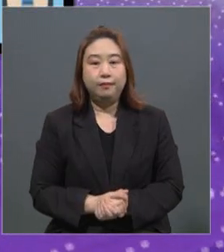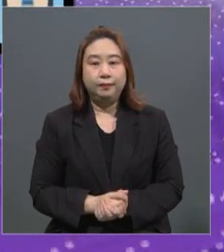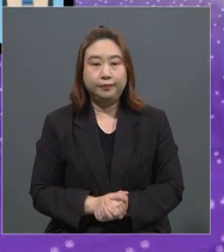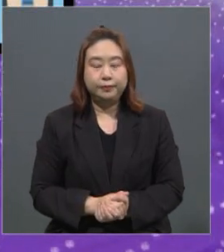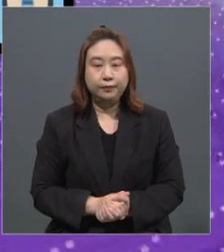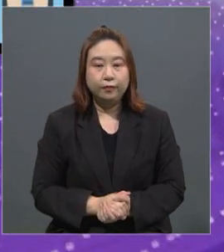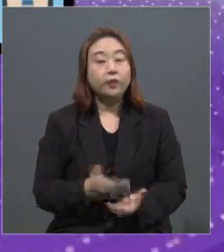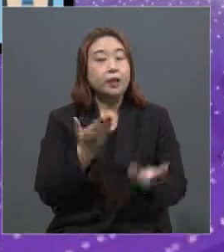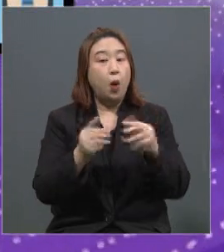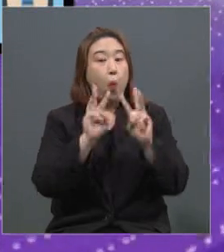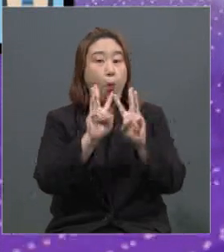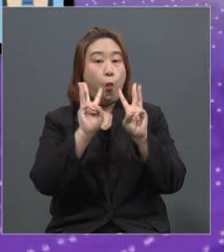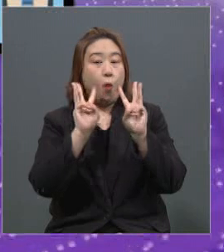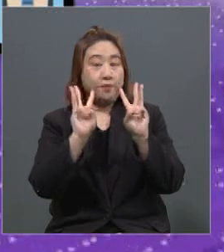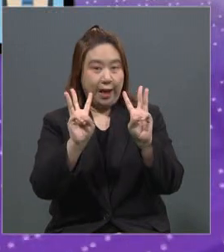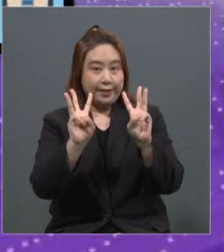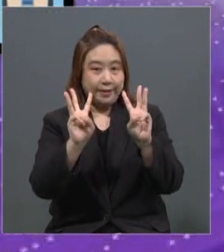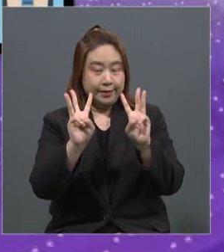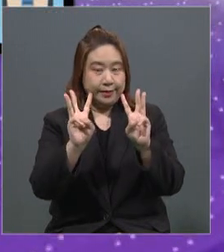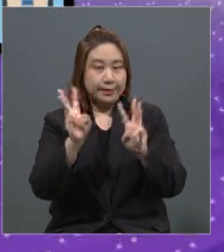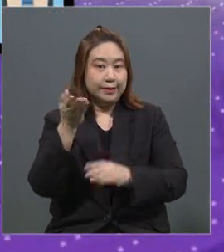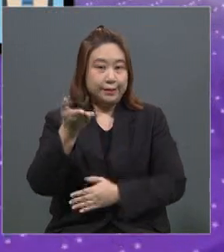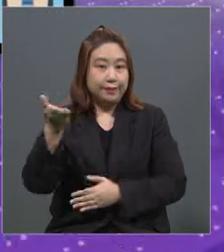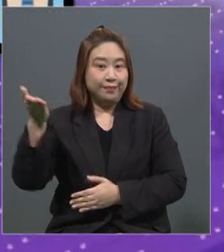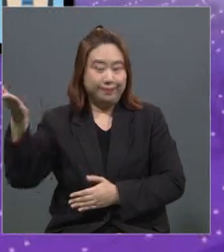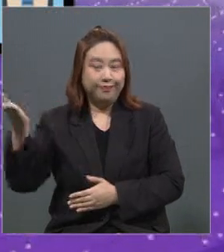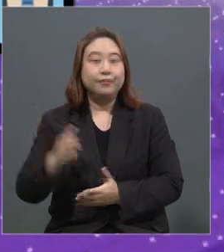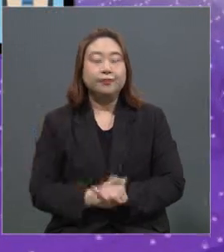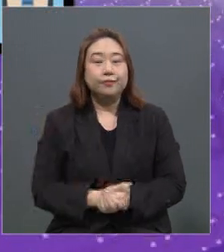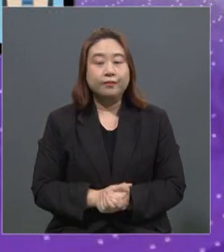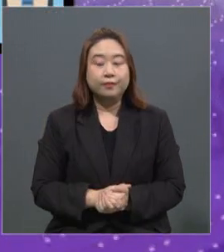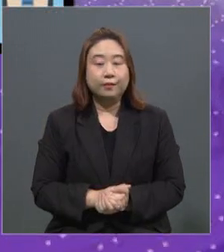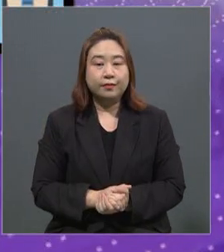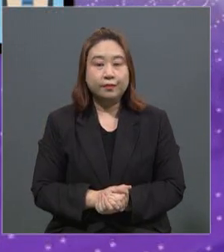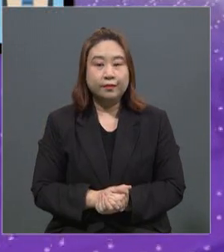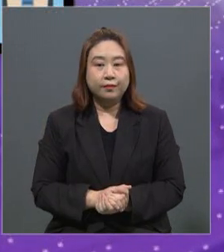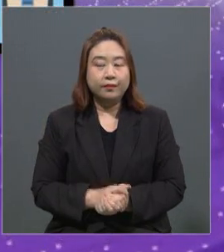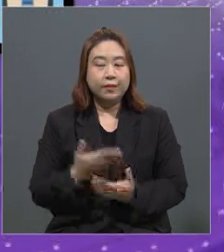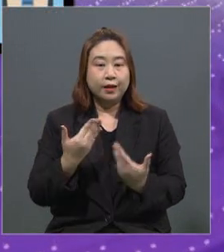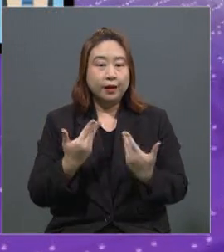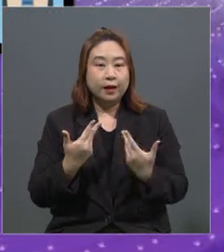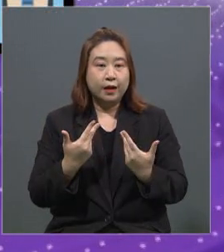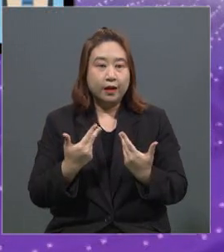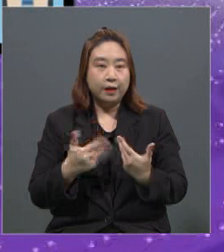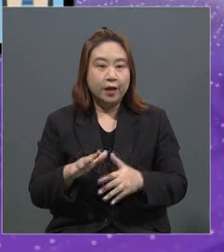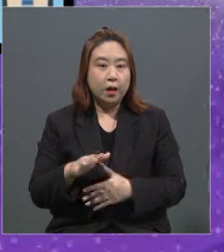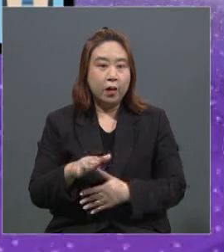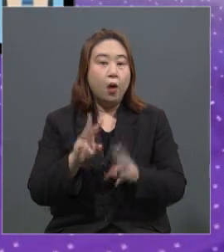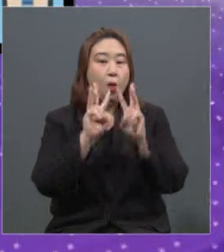thหอวเว็ไต์ gop welfare.cgd.go.thแล้วก็ที่ gop welfare.